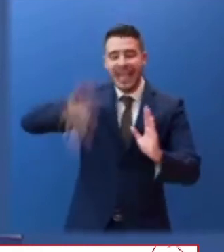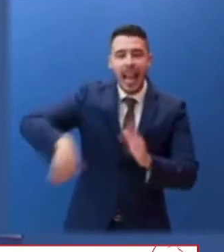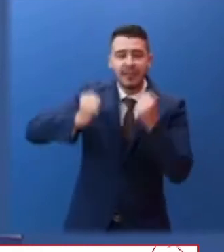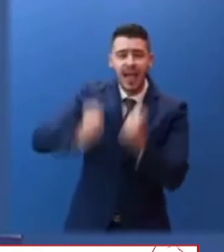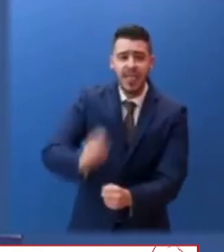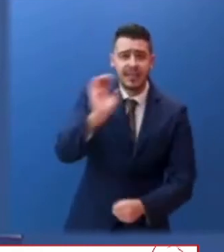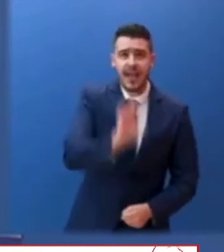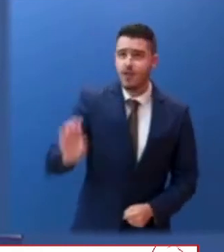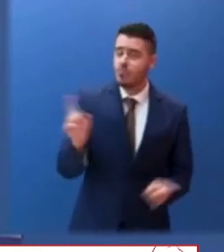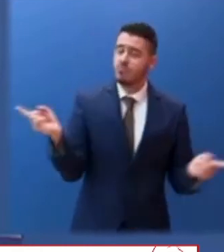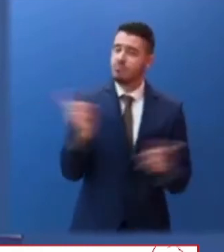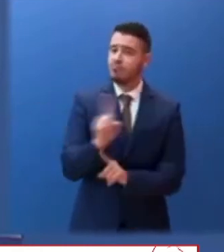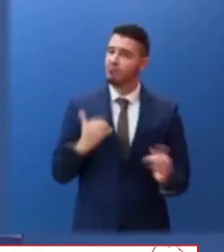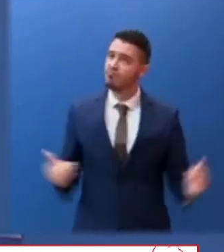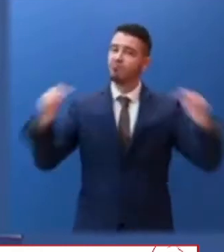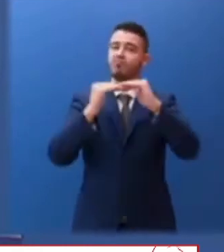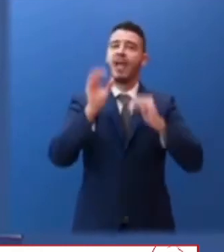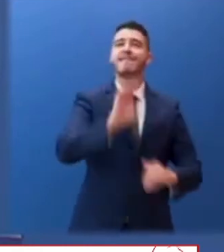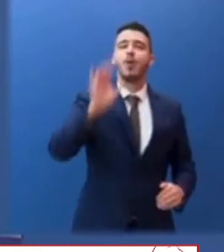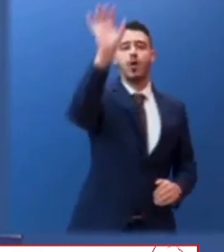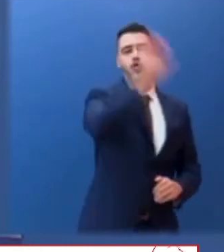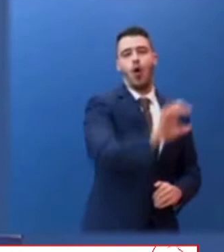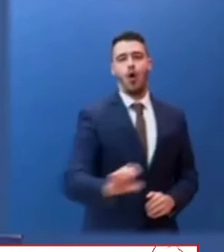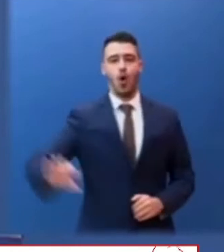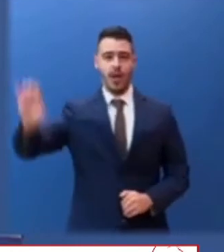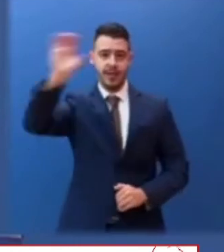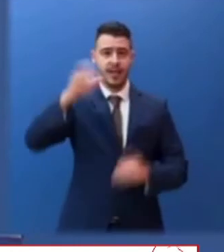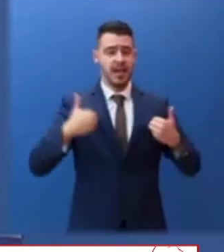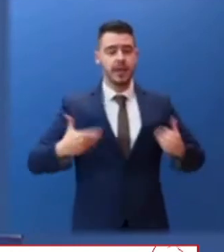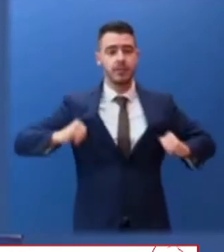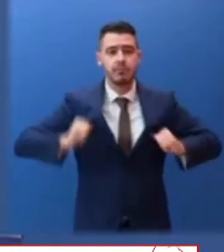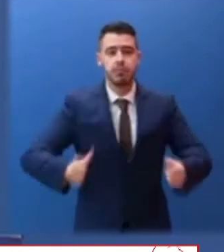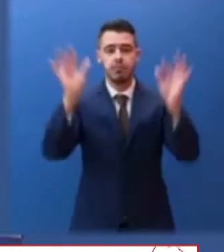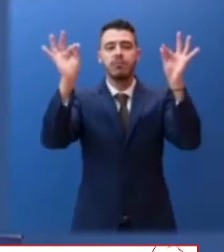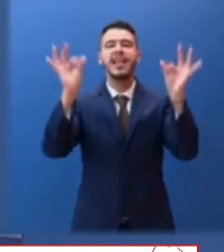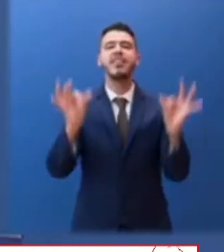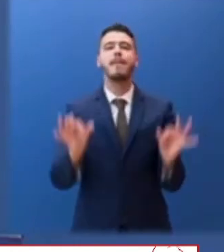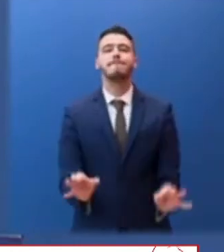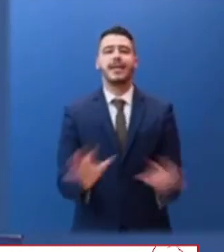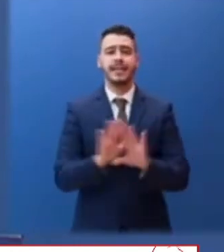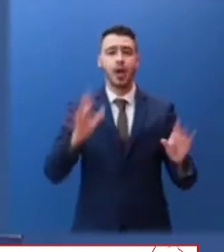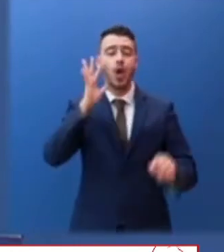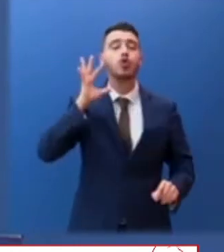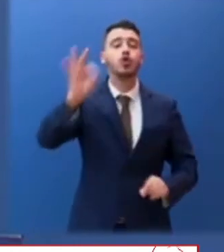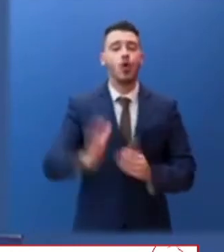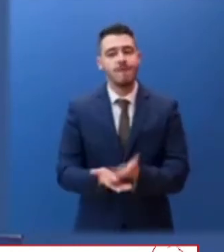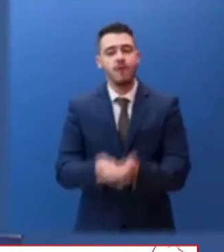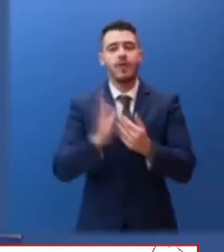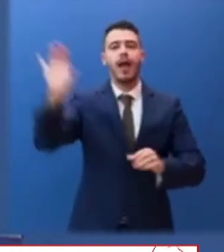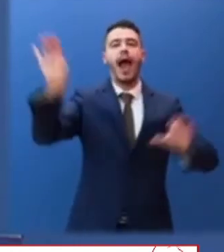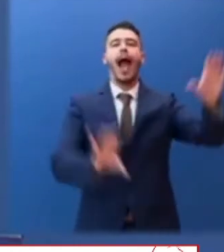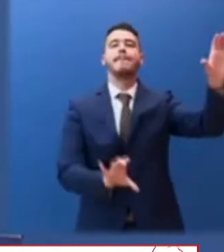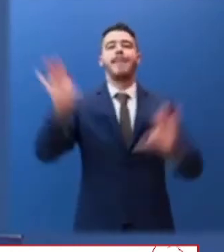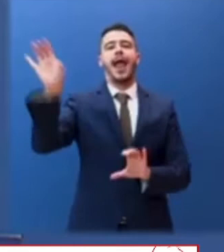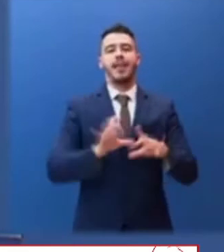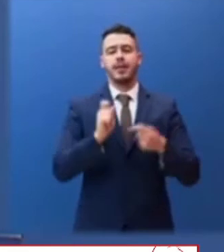κυβέρνηση δρομολόγησε και συνεχίζει εν μέσω πανδημίας ένα τολμηρό μεταρρυθμιστικό έργο που βελτιώνει το επενδυτικό περιβάλλον και οδηγεί στην αναμόρφωση